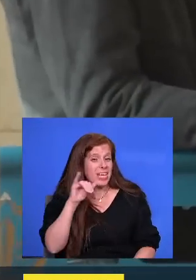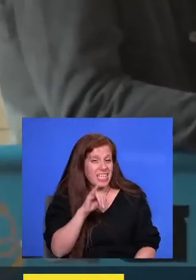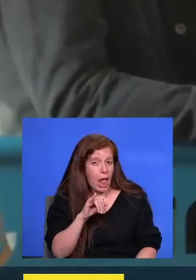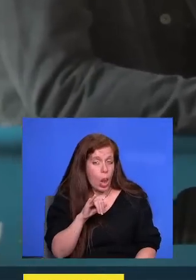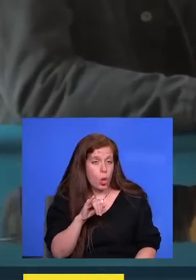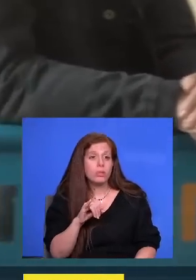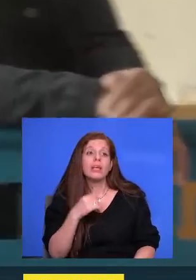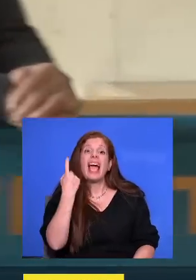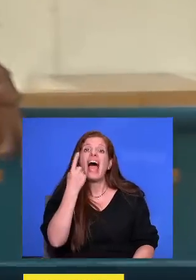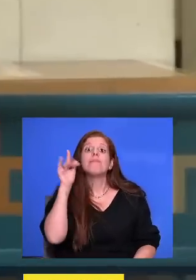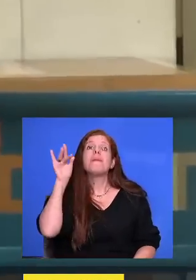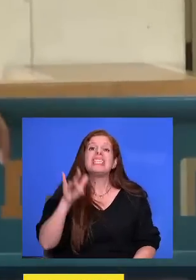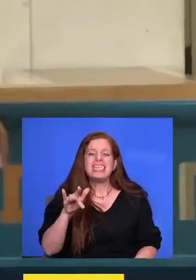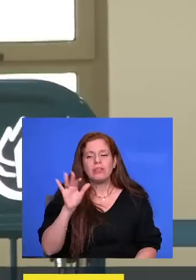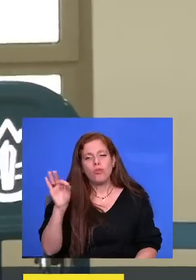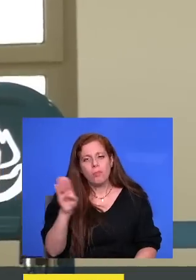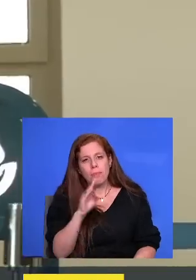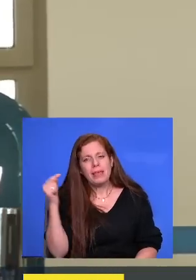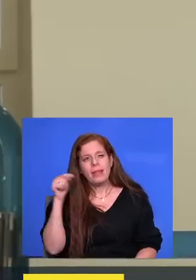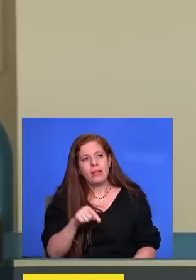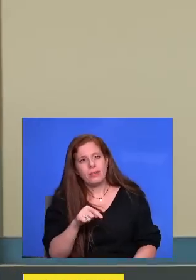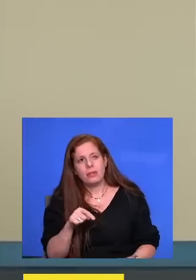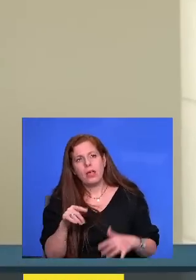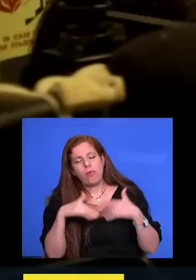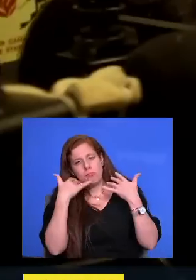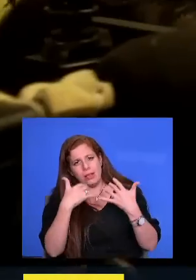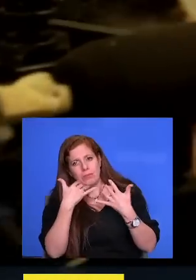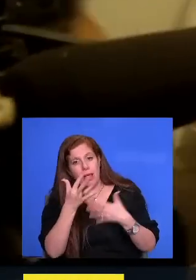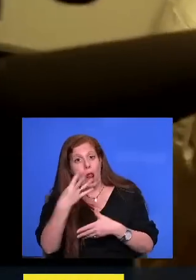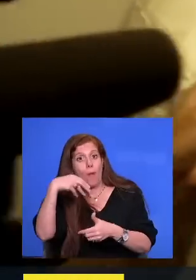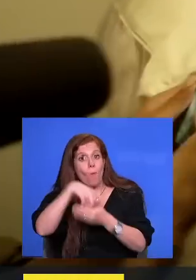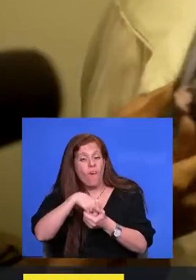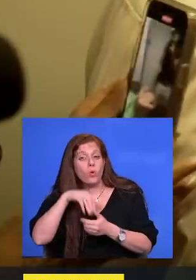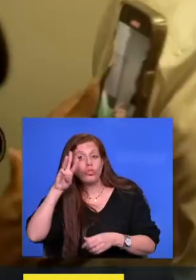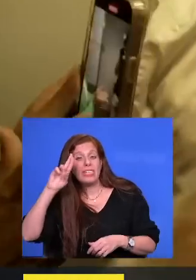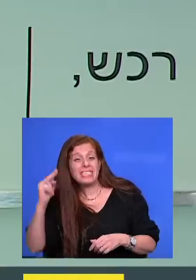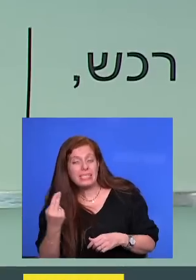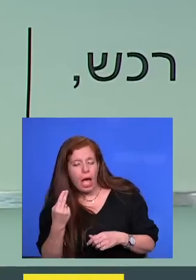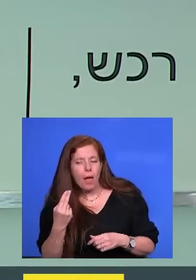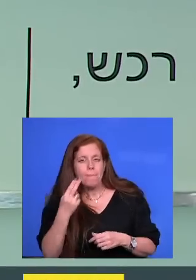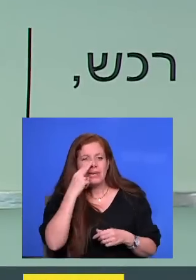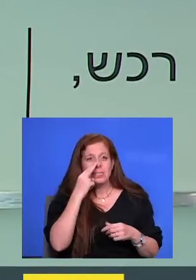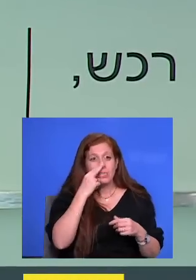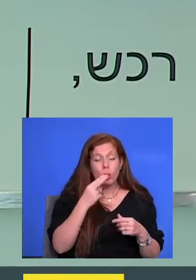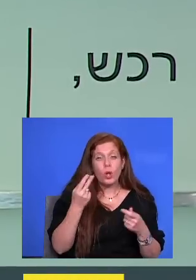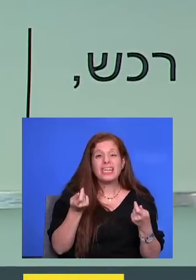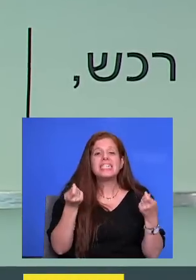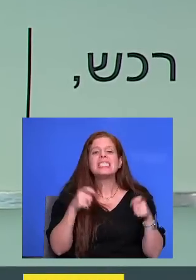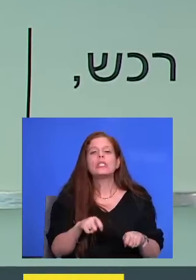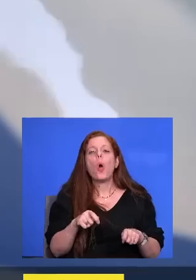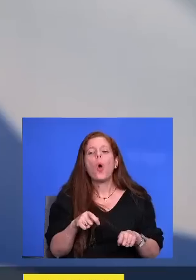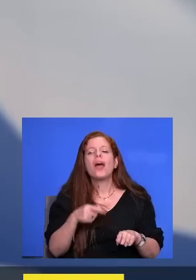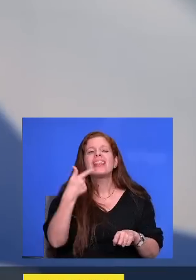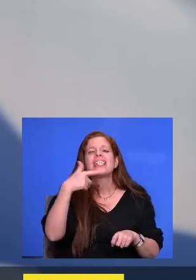והבולטים של נתניהו, הגיע לשפוך אור על מעורבותה של שרה לכאורה, בניסיון לסגור את גלץ בסגירת ערוץ